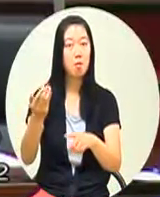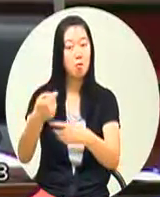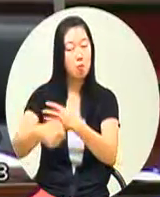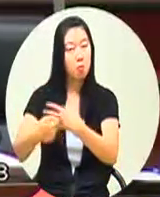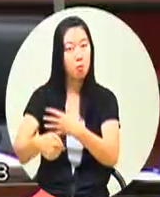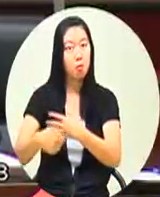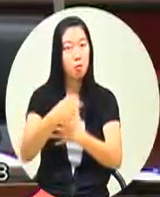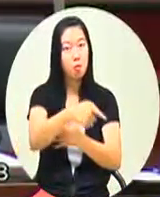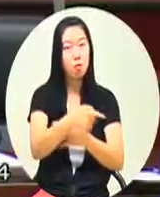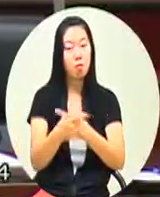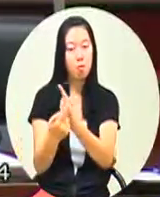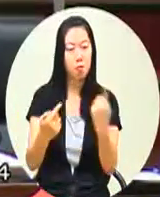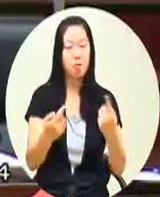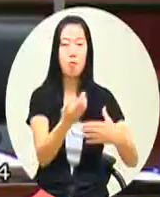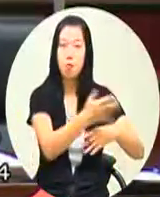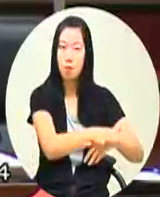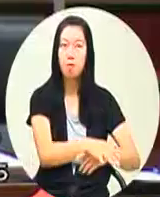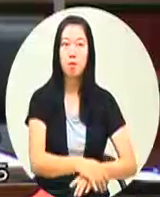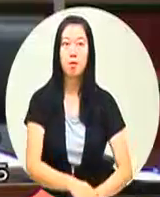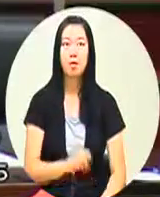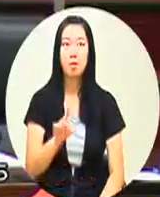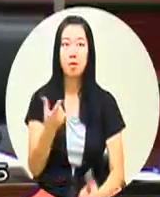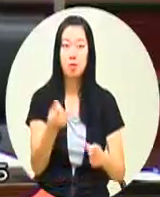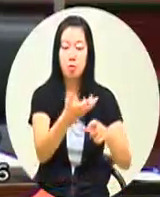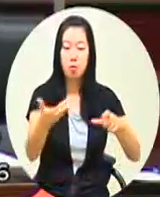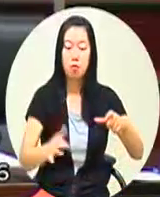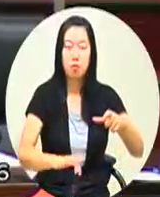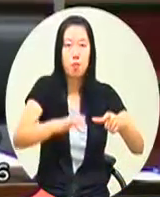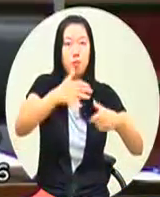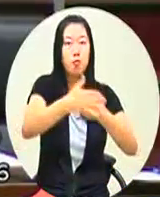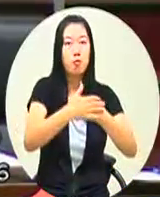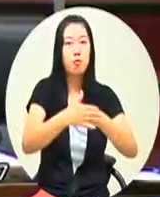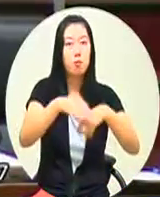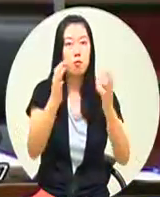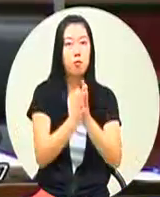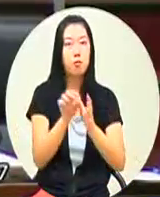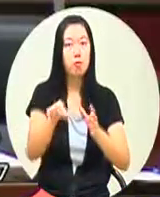当然是公共利益啊。啊，包括治洪池的，这些都是公共利益